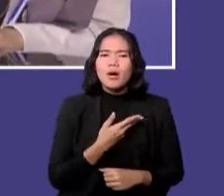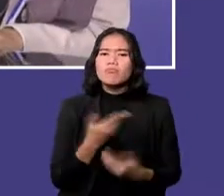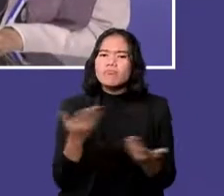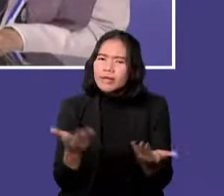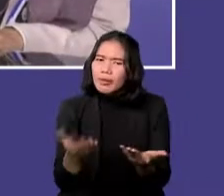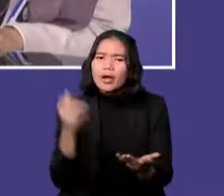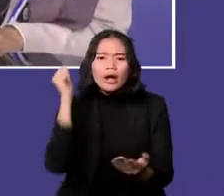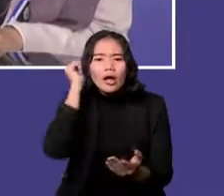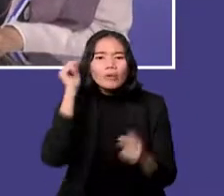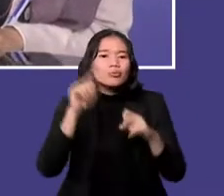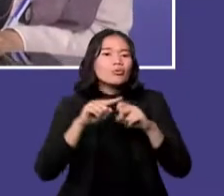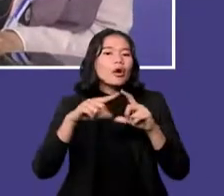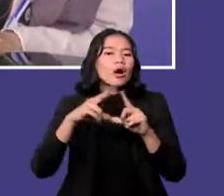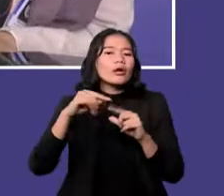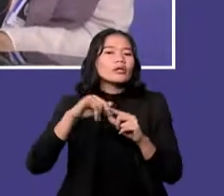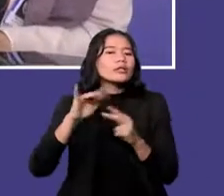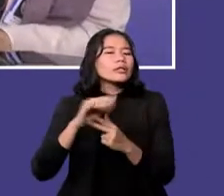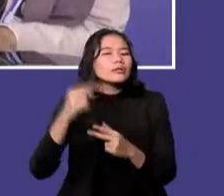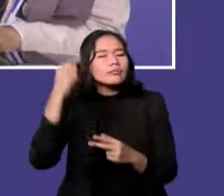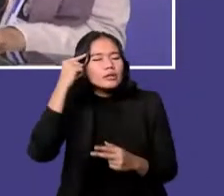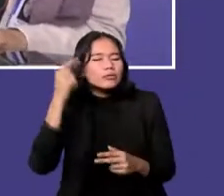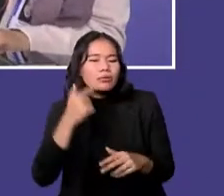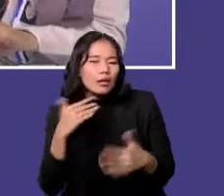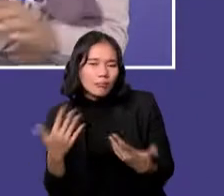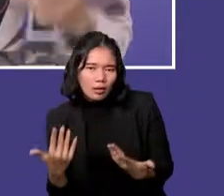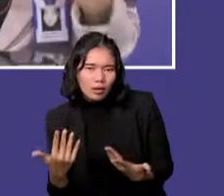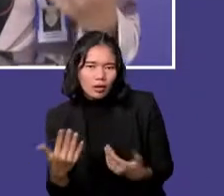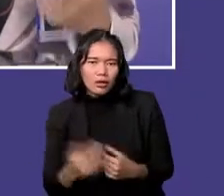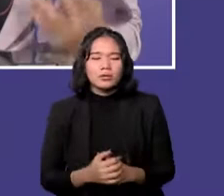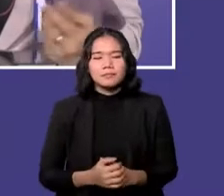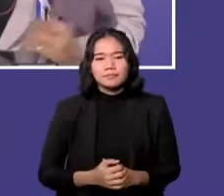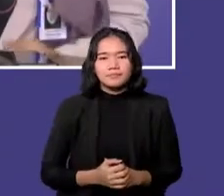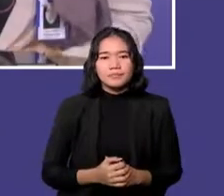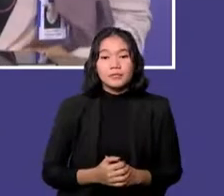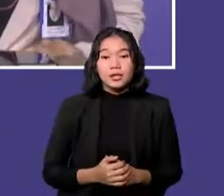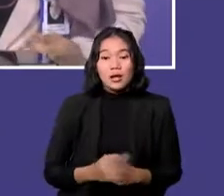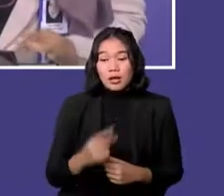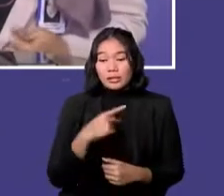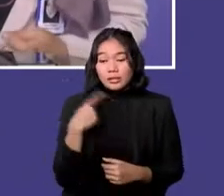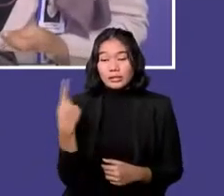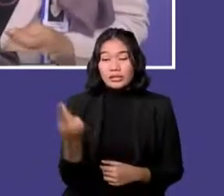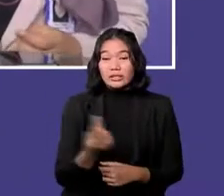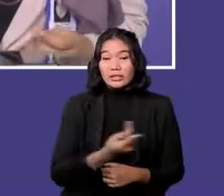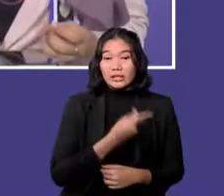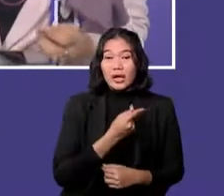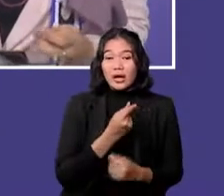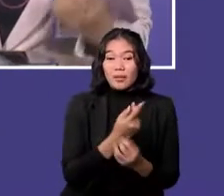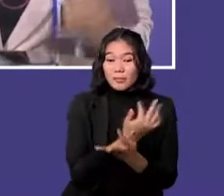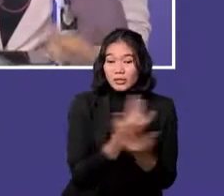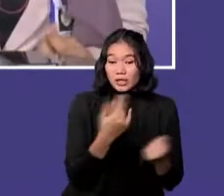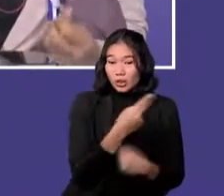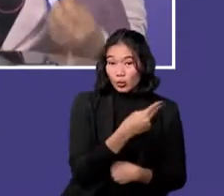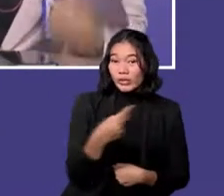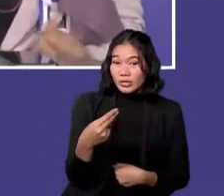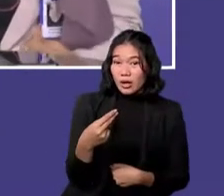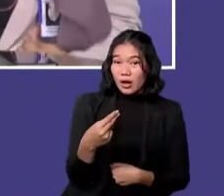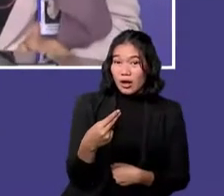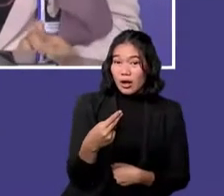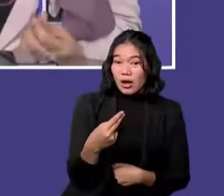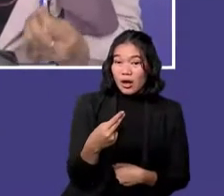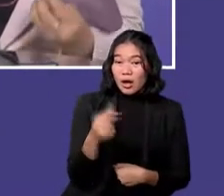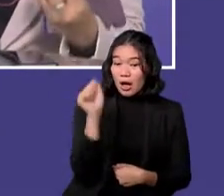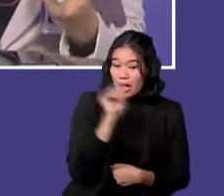sekali dari Dr. Kartini Syahrir. Sebenarnya mungkinkah kita sebagai masyarakat Indonesia, begitu